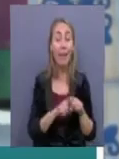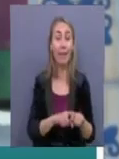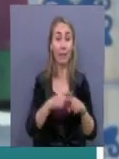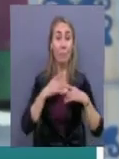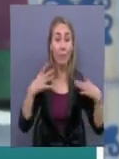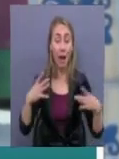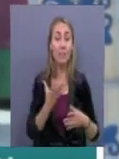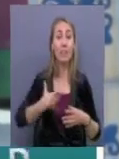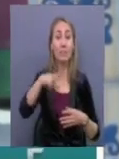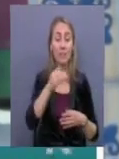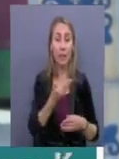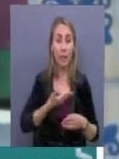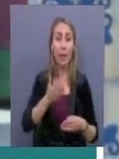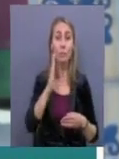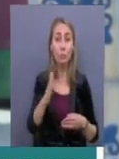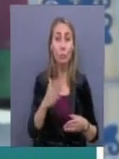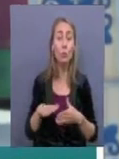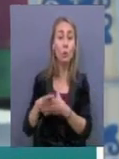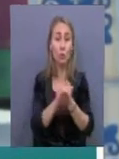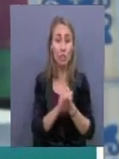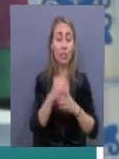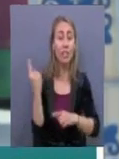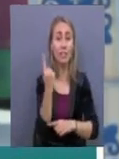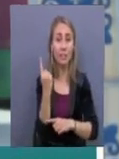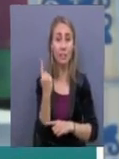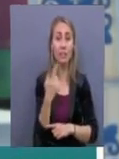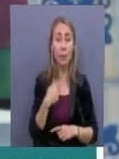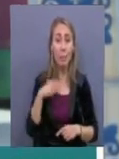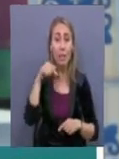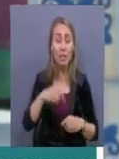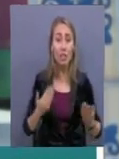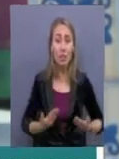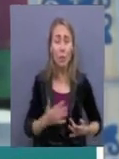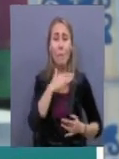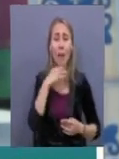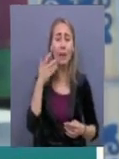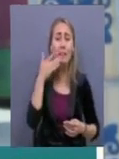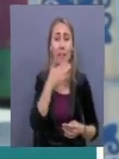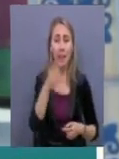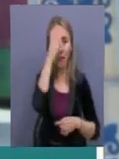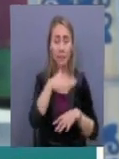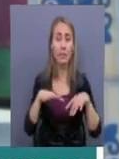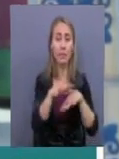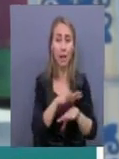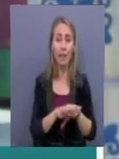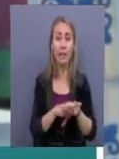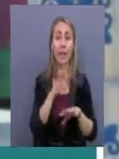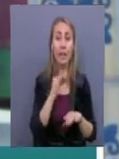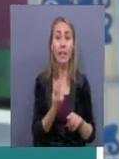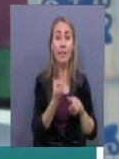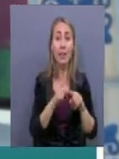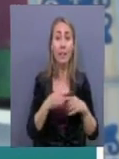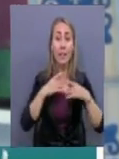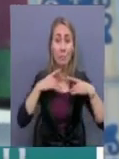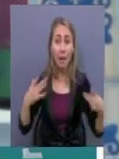ұжым бүгін басшылар солардың ұжымдары қатысып қолдап, бірліктің арқасында бұл міне осындай фестивальді